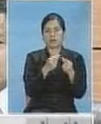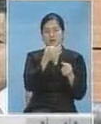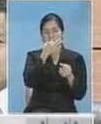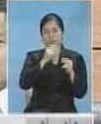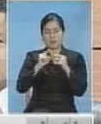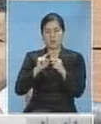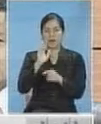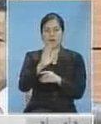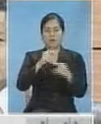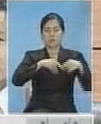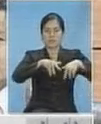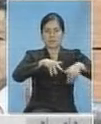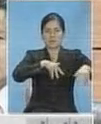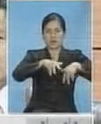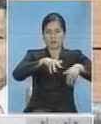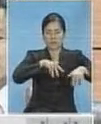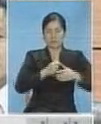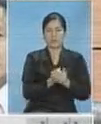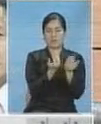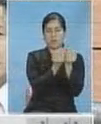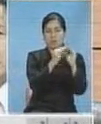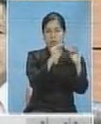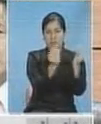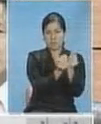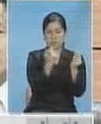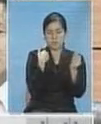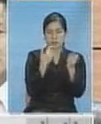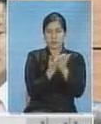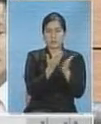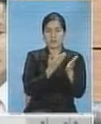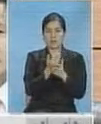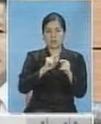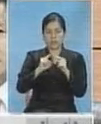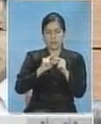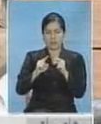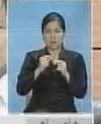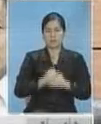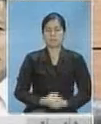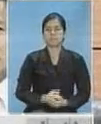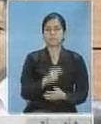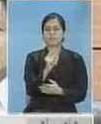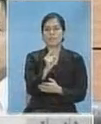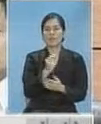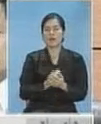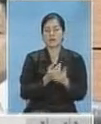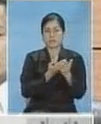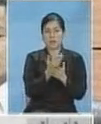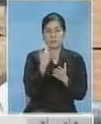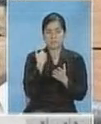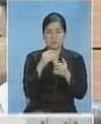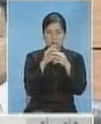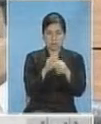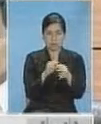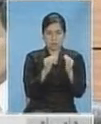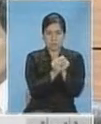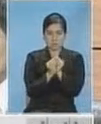ในรายจ่ายครัวเรือนของพี่น้องประชาชนที่ประสบปัญหาอยู่วันนี้ค่าใช้จ่ายส่วนใหญ่จะเป็นเรื่องของค่าใช้จ่ายในเรื่องของอ